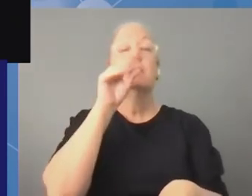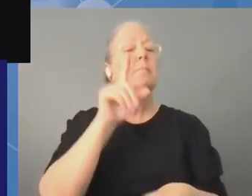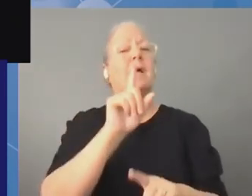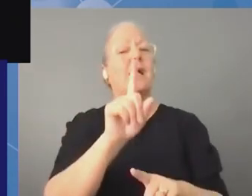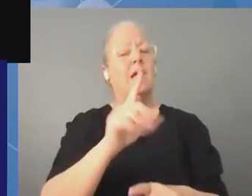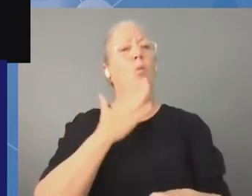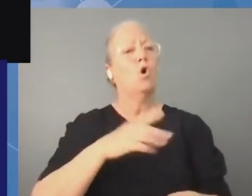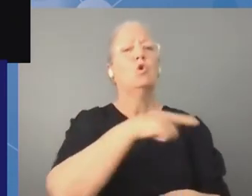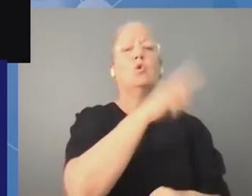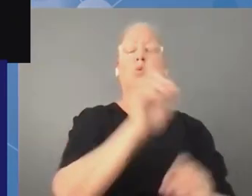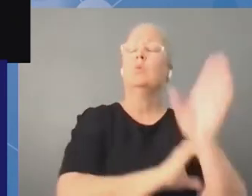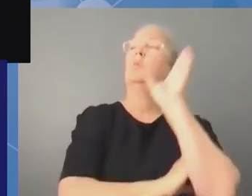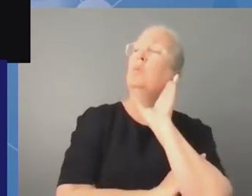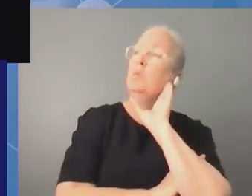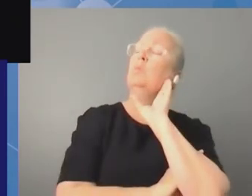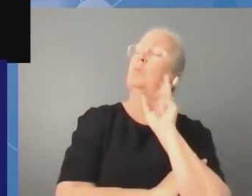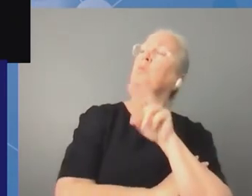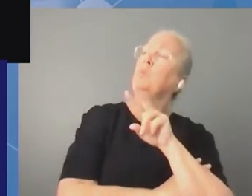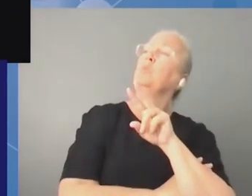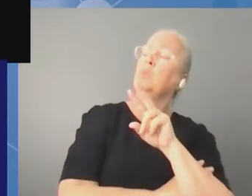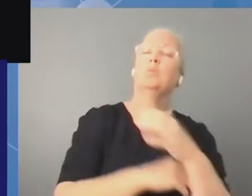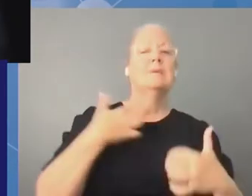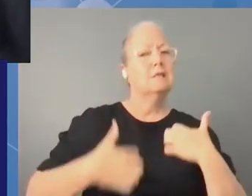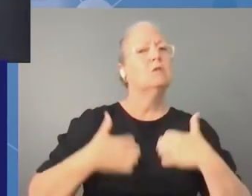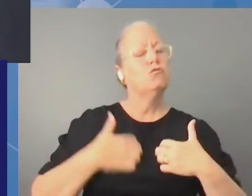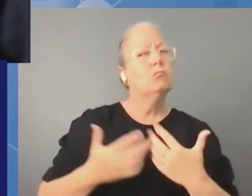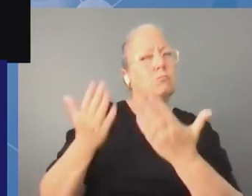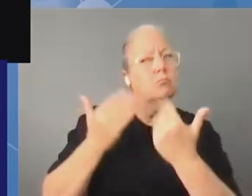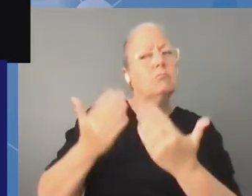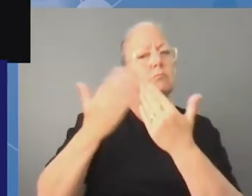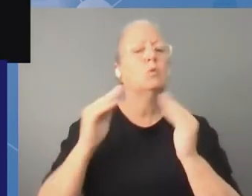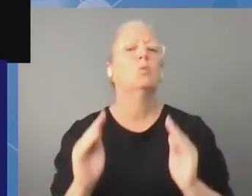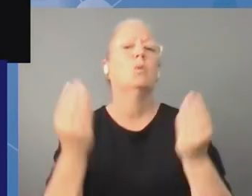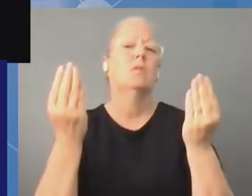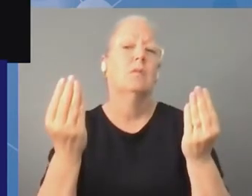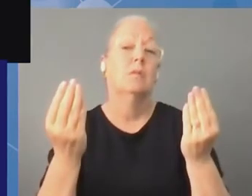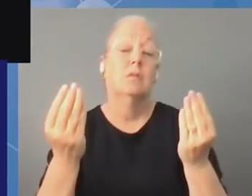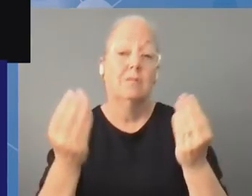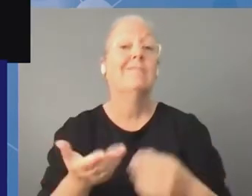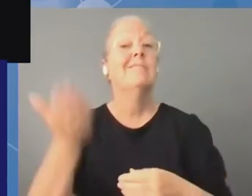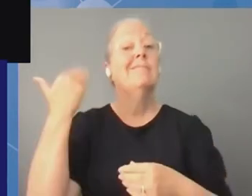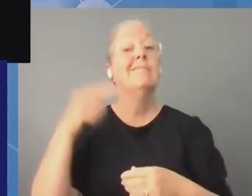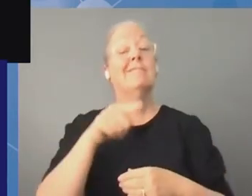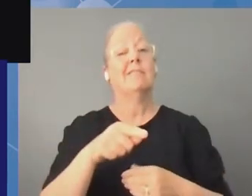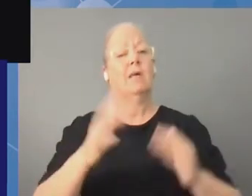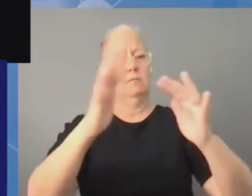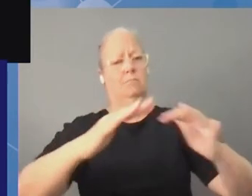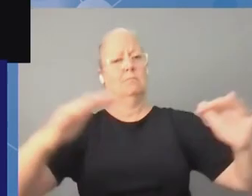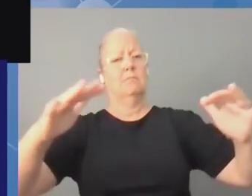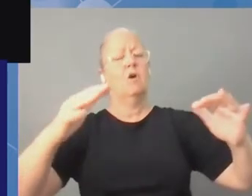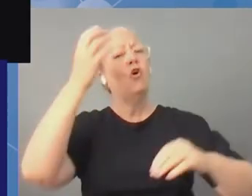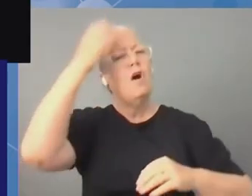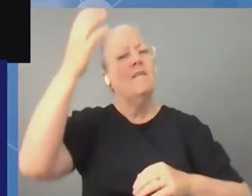构的吧，保持联系，也叫沟通的吧。不仅仅是要听取，但是也是有这样的机会，